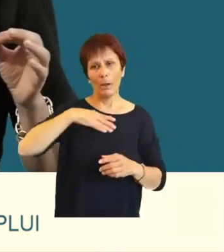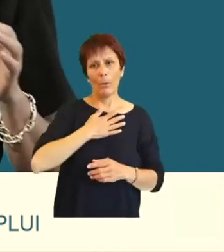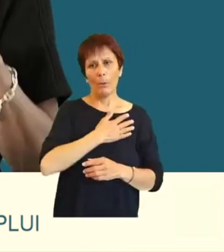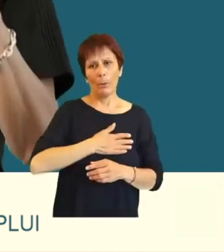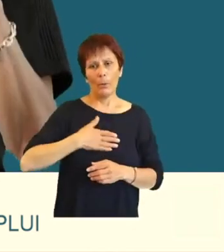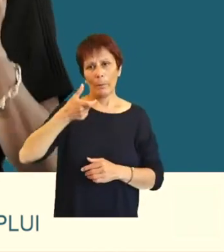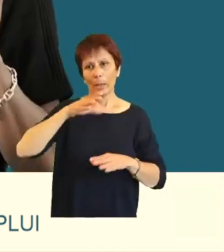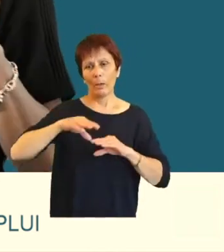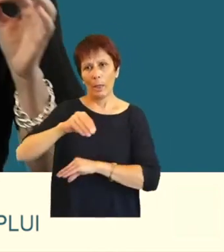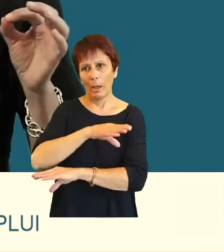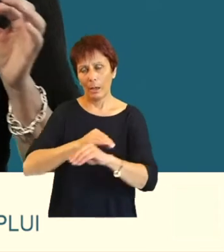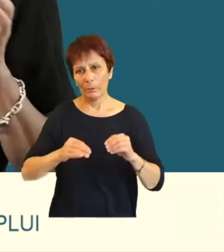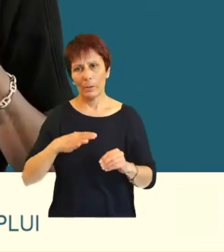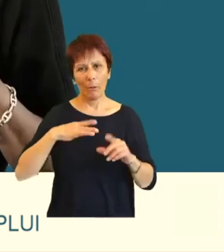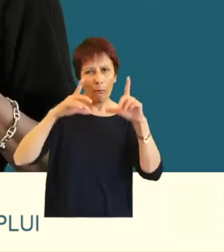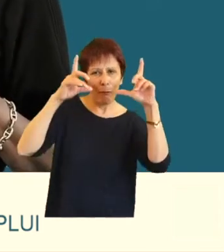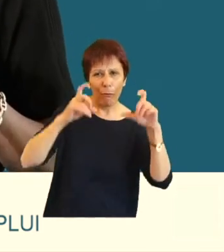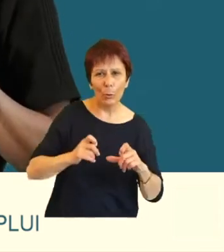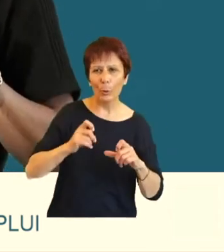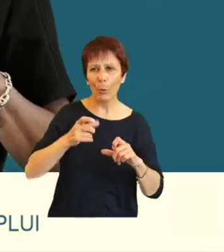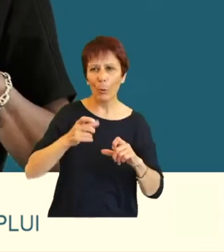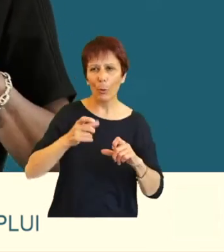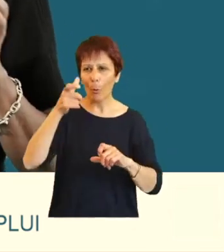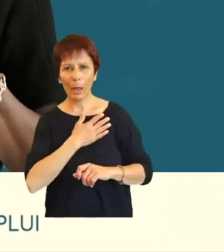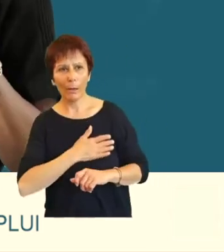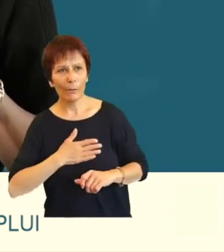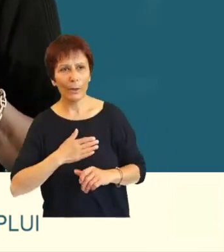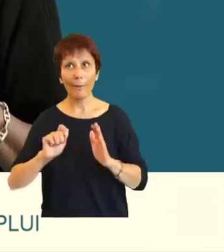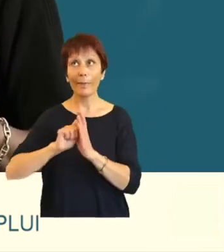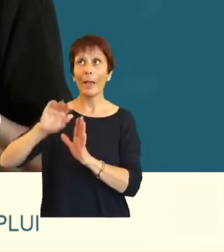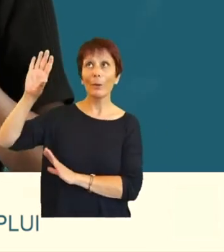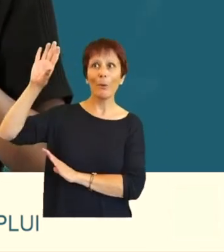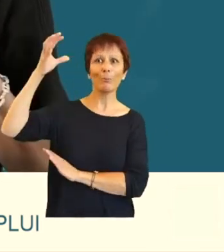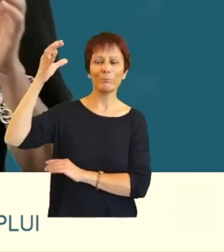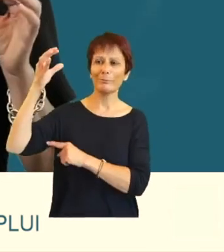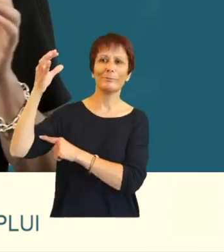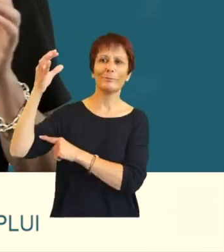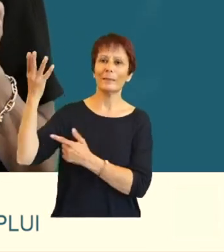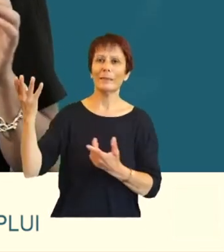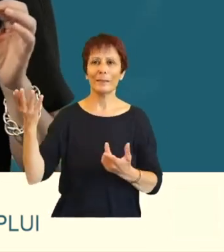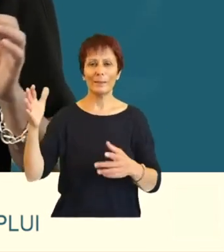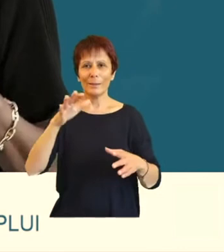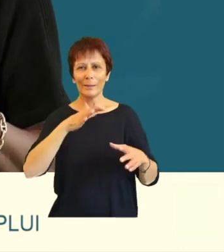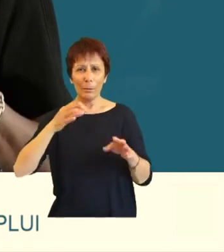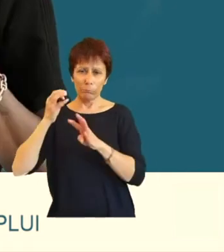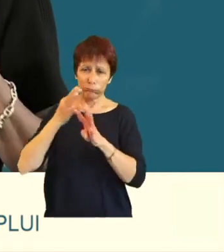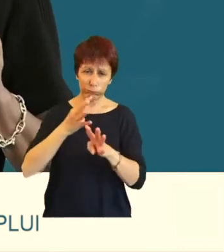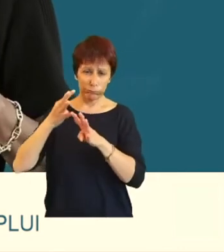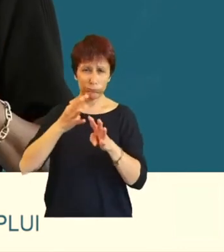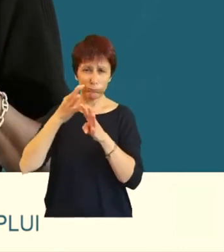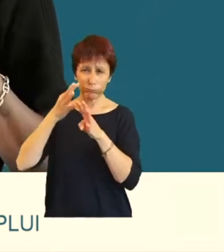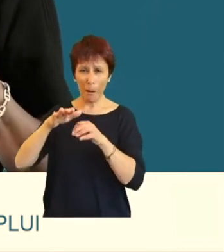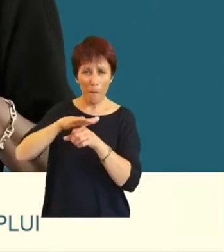des riverains. Il n'y a qu'à voir les photos des usagers dès qu'il fait beau le week-end. L'espace est noir de monde, est